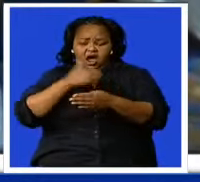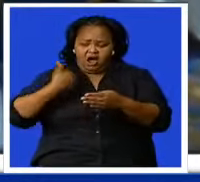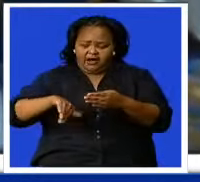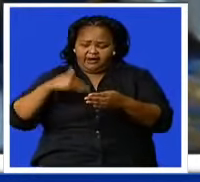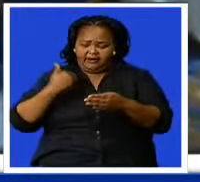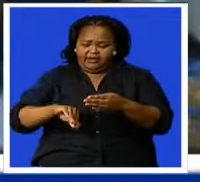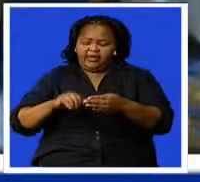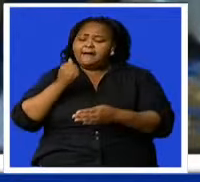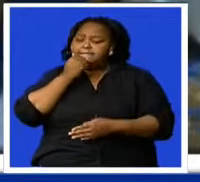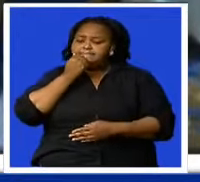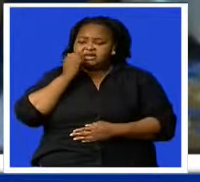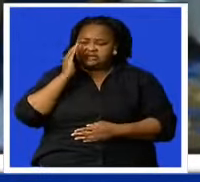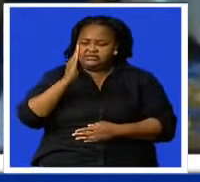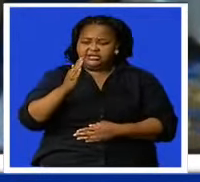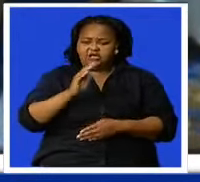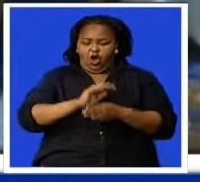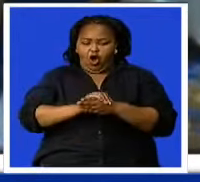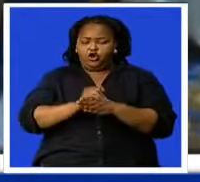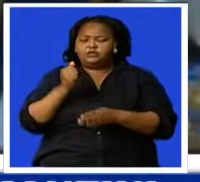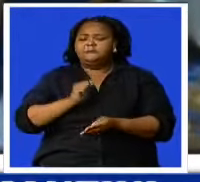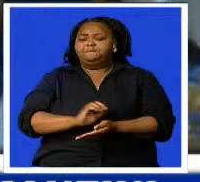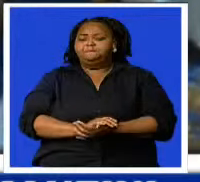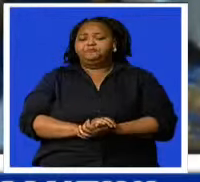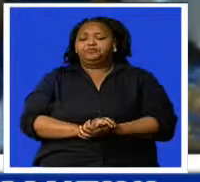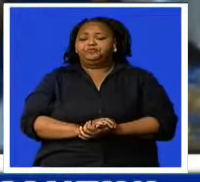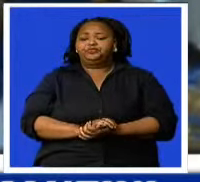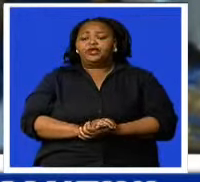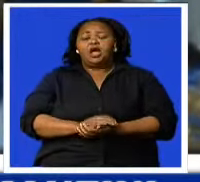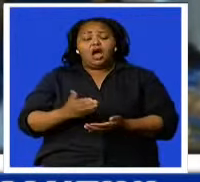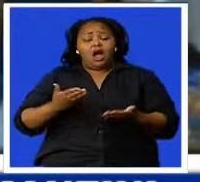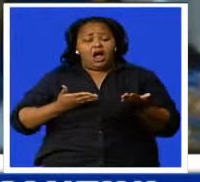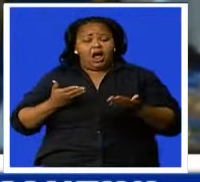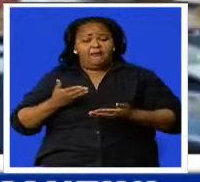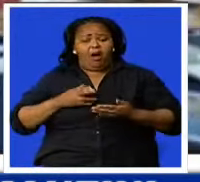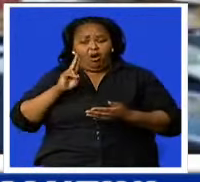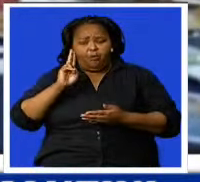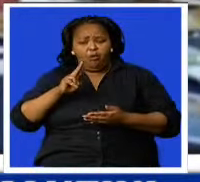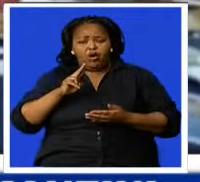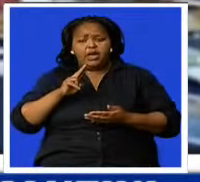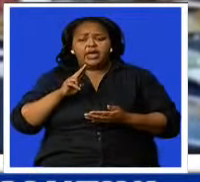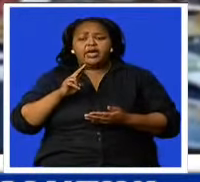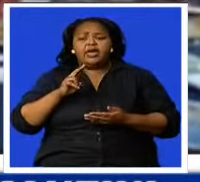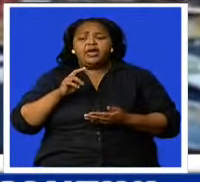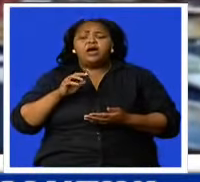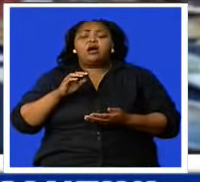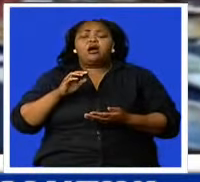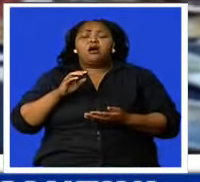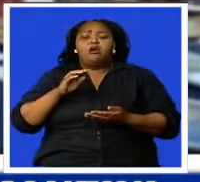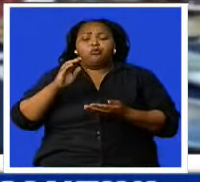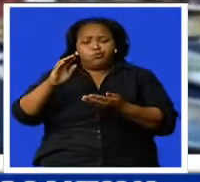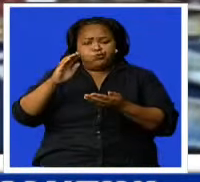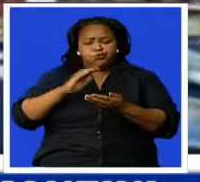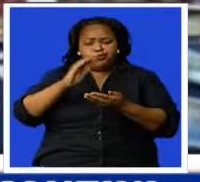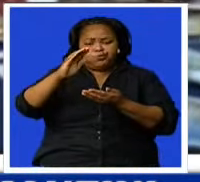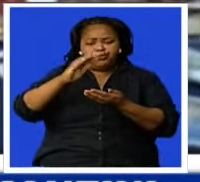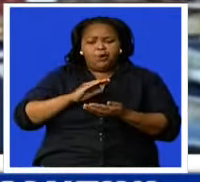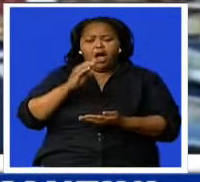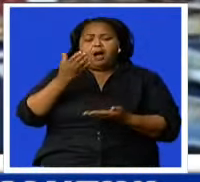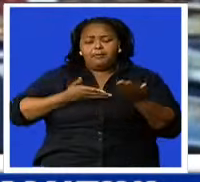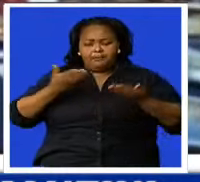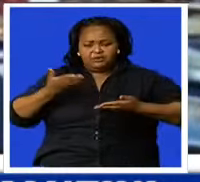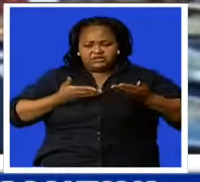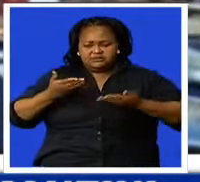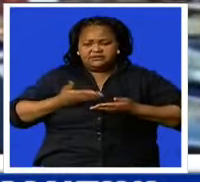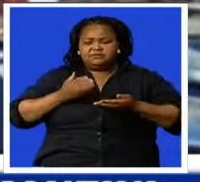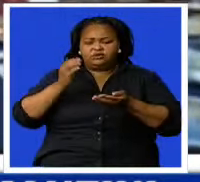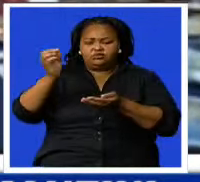yahulumende lebuke kukhangabo somabhizinisi bangephandle kuthi batohlanyela timali lapha eveni ipa